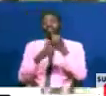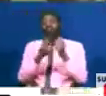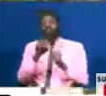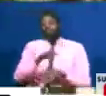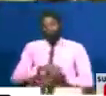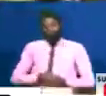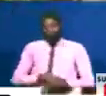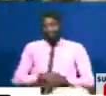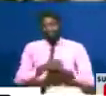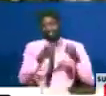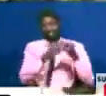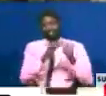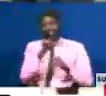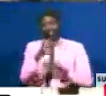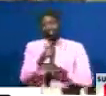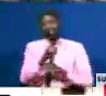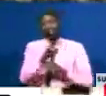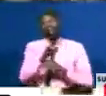8,421 walikuwa wa kiume,